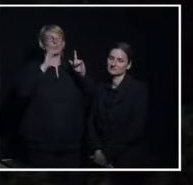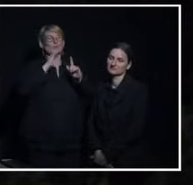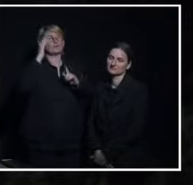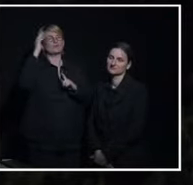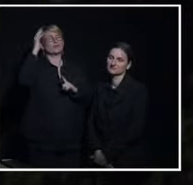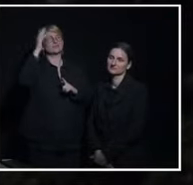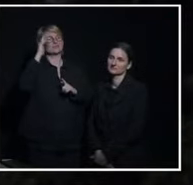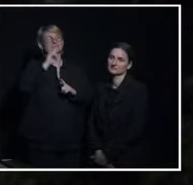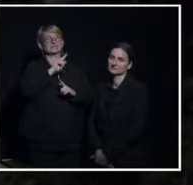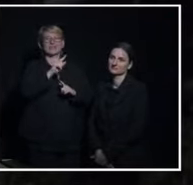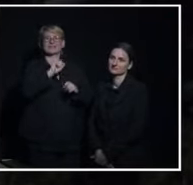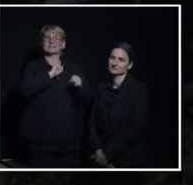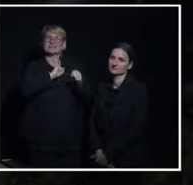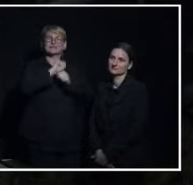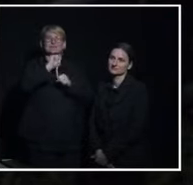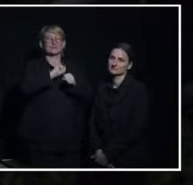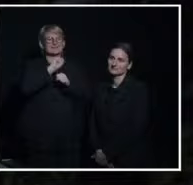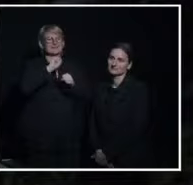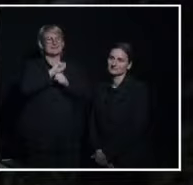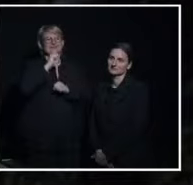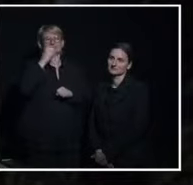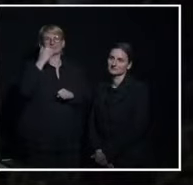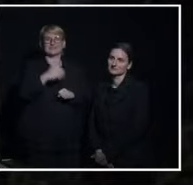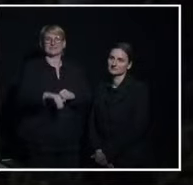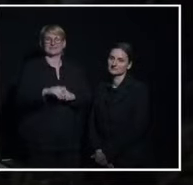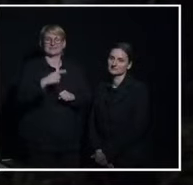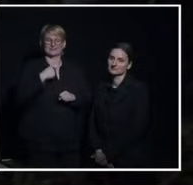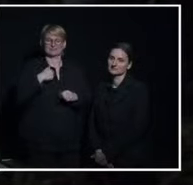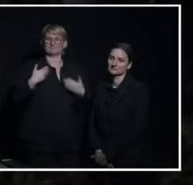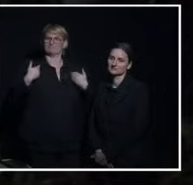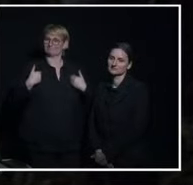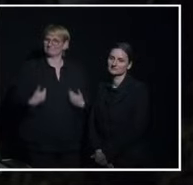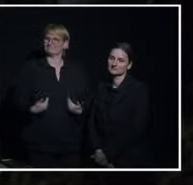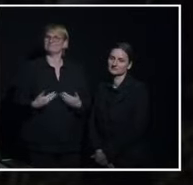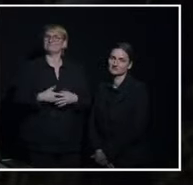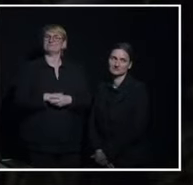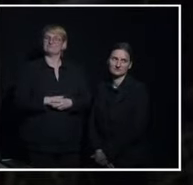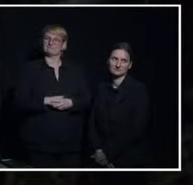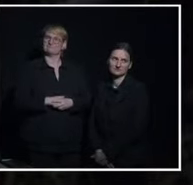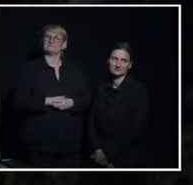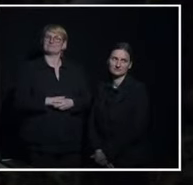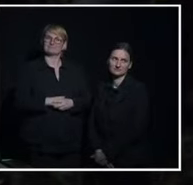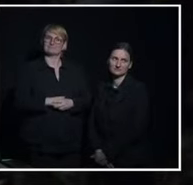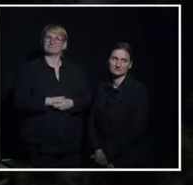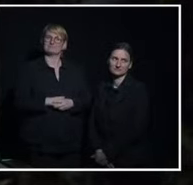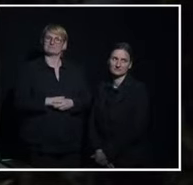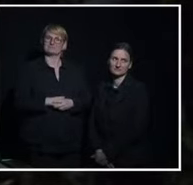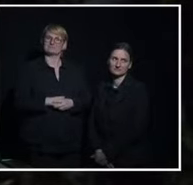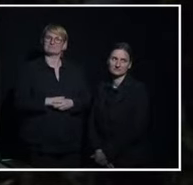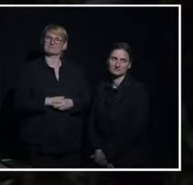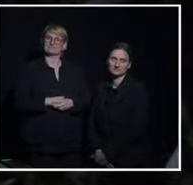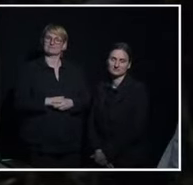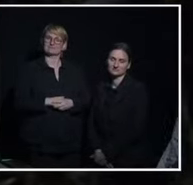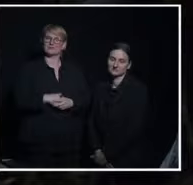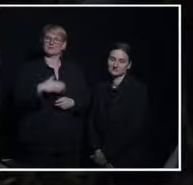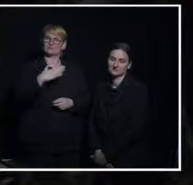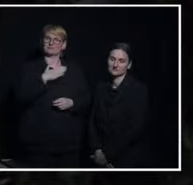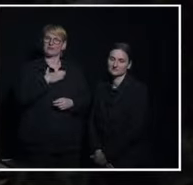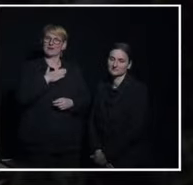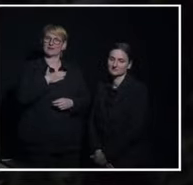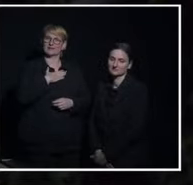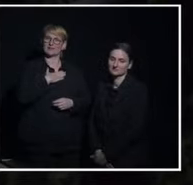das, für was sie gekämpft haben, stehe, und dass ich in meiner